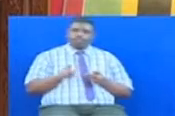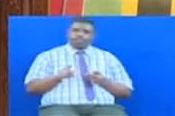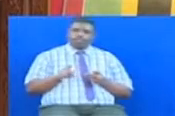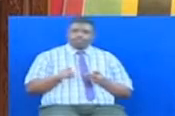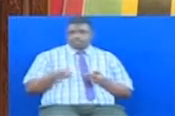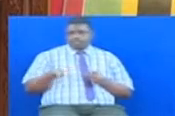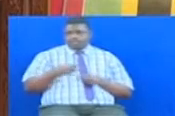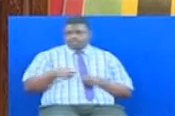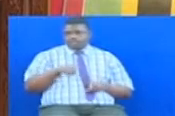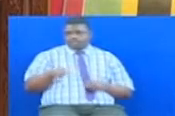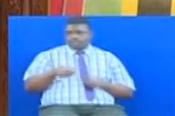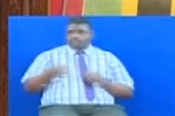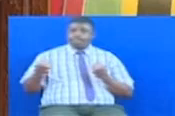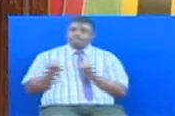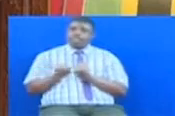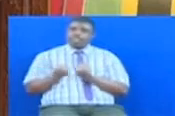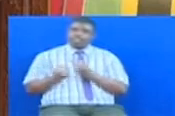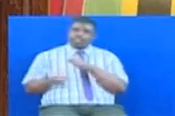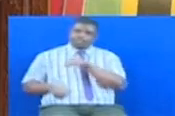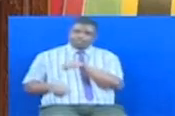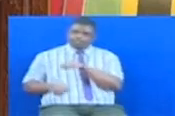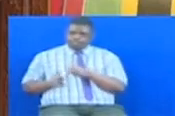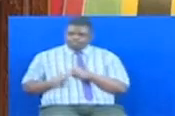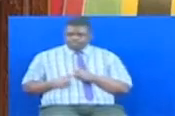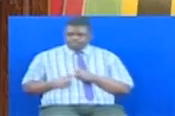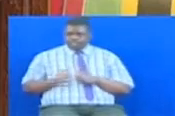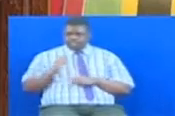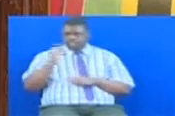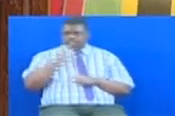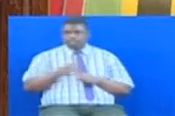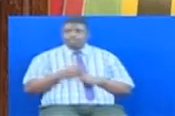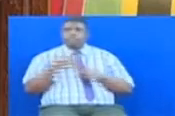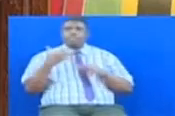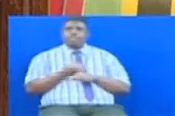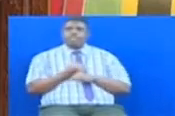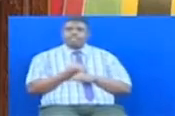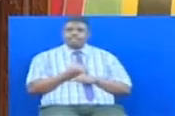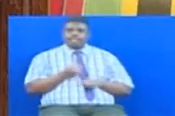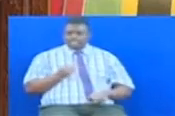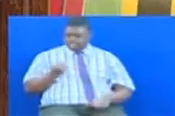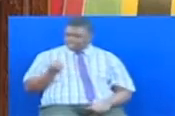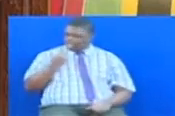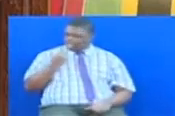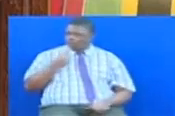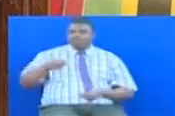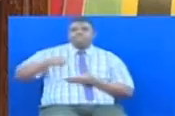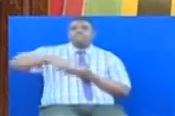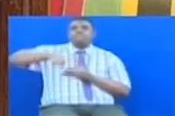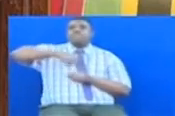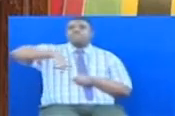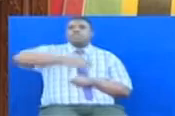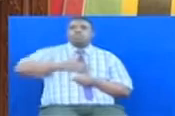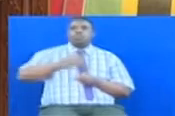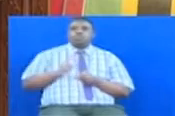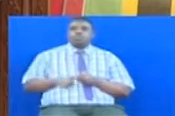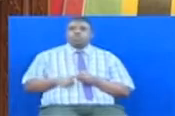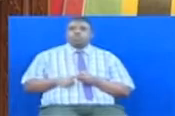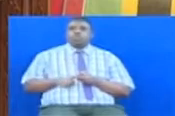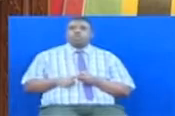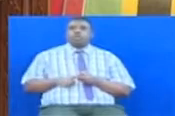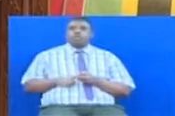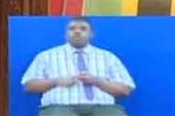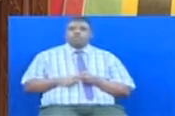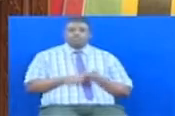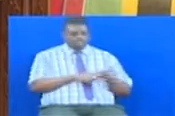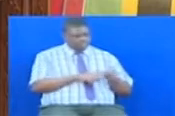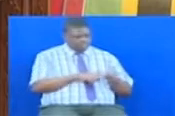hilo limetengenezwa, ukiangalia pasenti ya upatikanaji wa dawa kwenye vituo vyetu haviendani hata na mkopo ambao